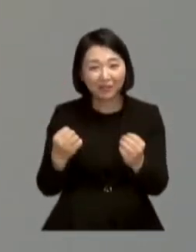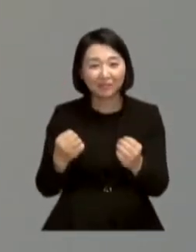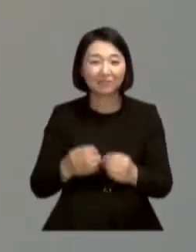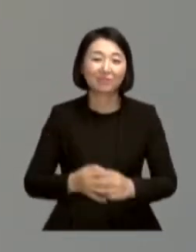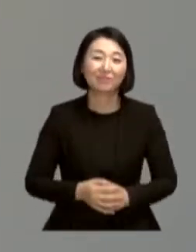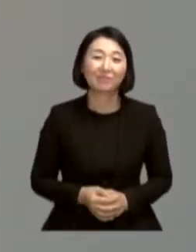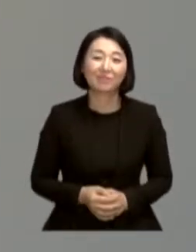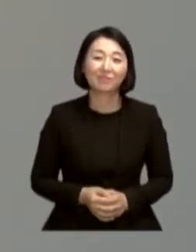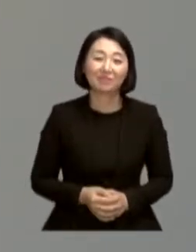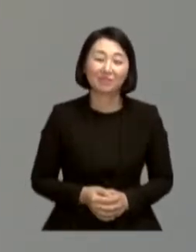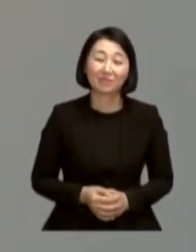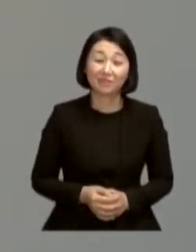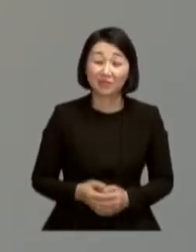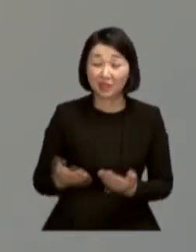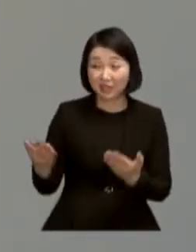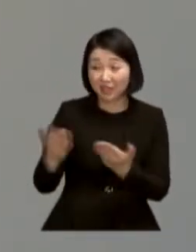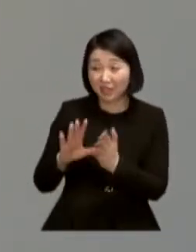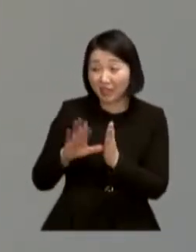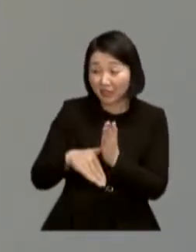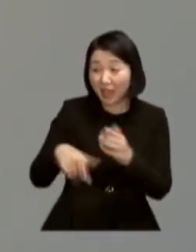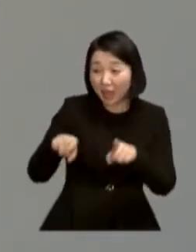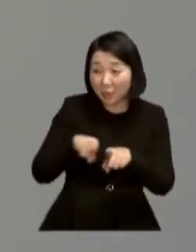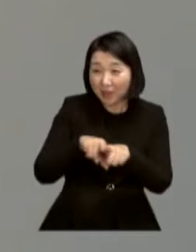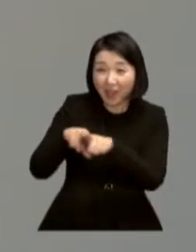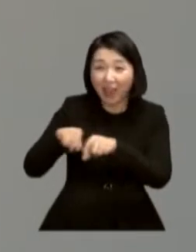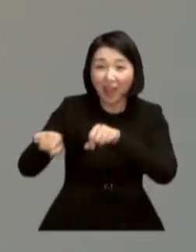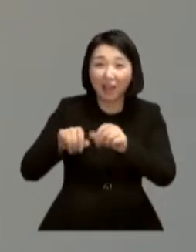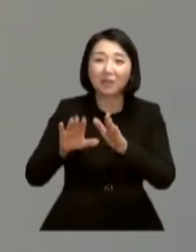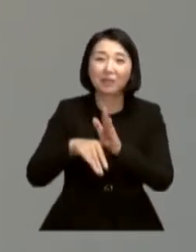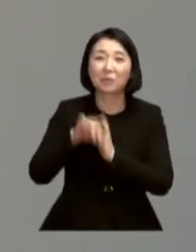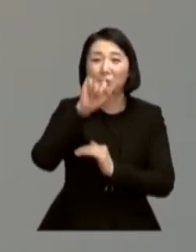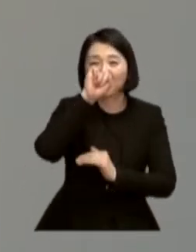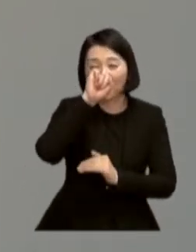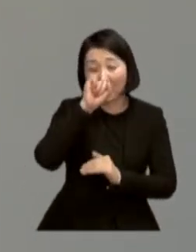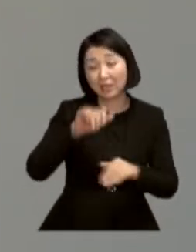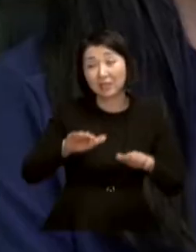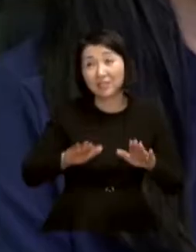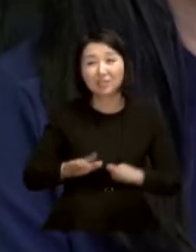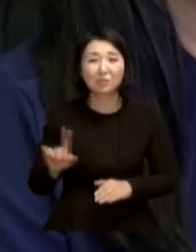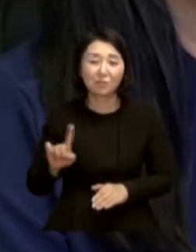되게 좋았는데 지금은 막 그러지 않아서 좀 아쉬웠고